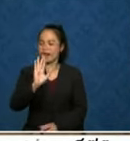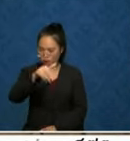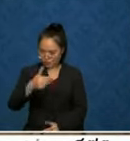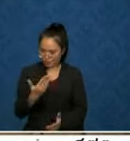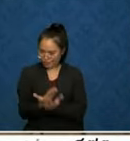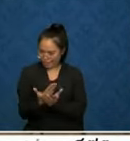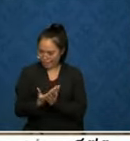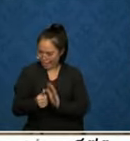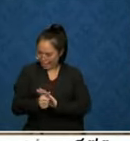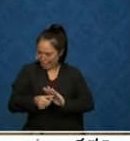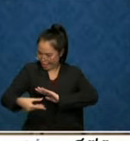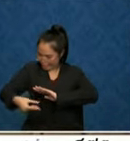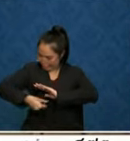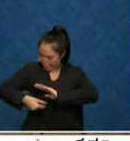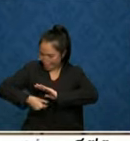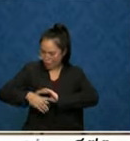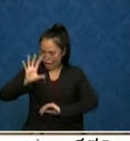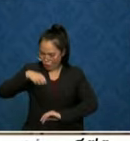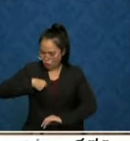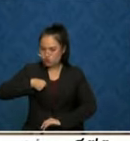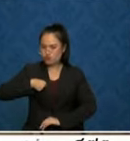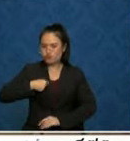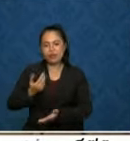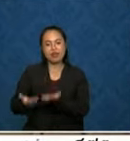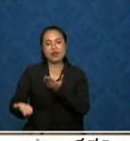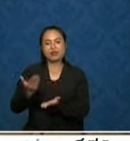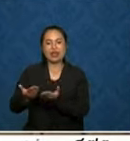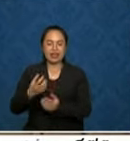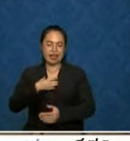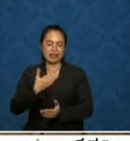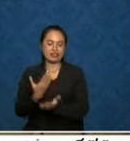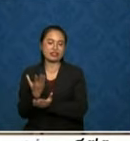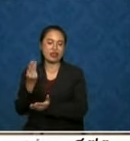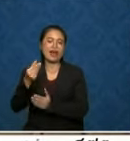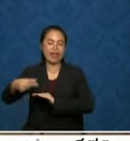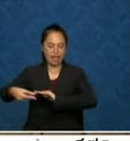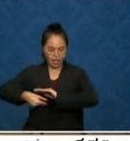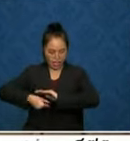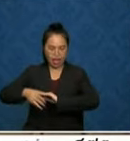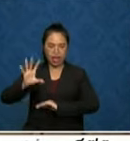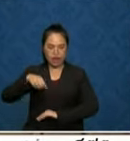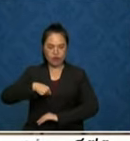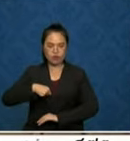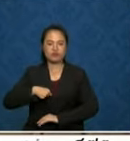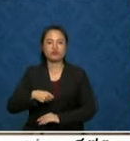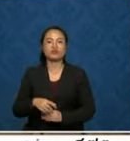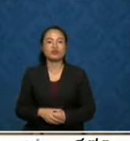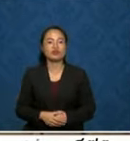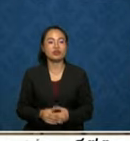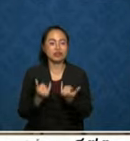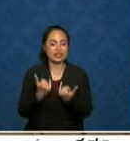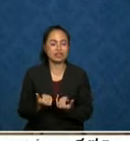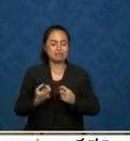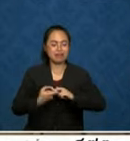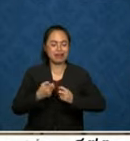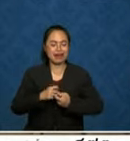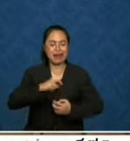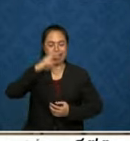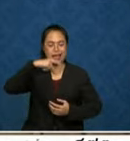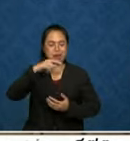ครับขอด้วยเท่าไหร่ก็ว่ากันไปสิ่งเหล่านี้นะครับคือปัญหาของประเทศไทย